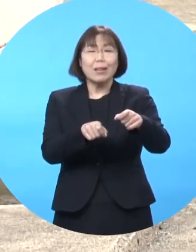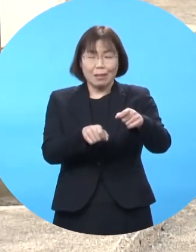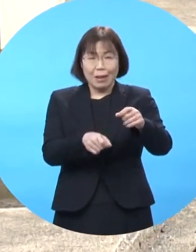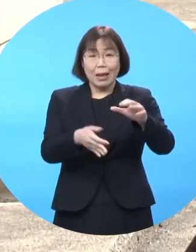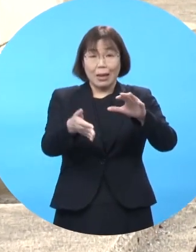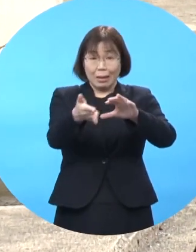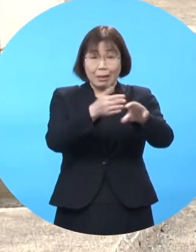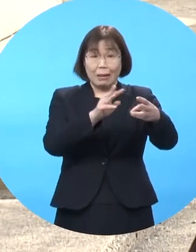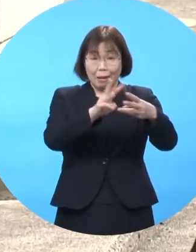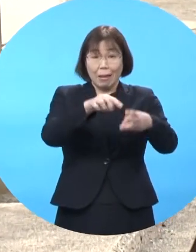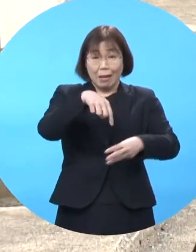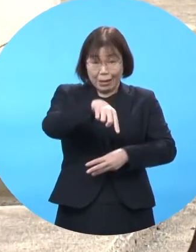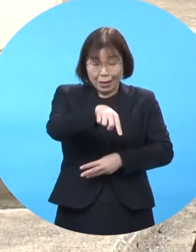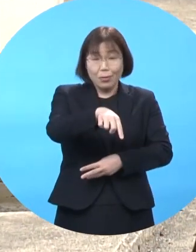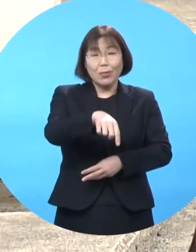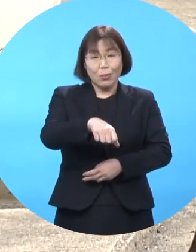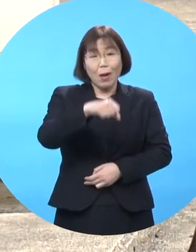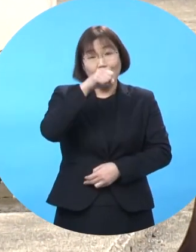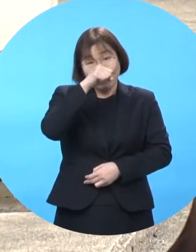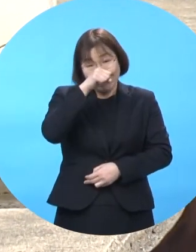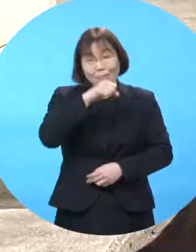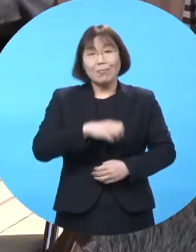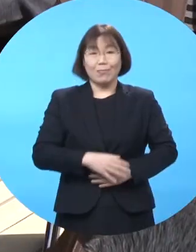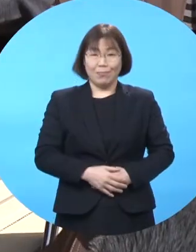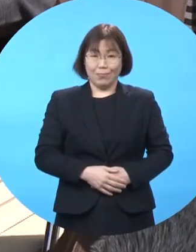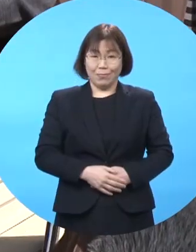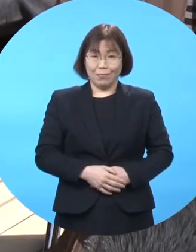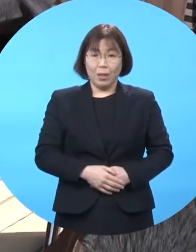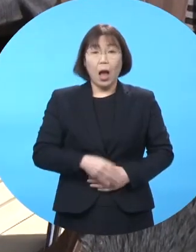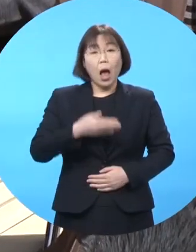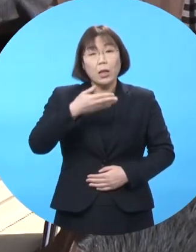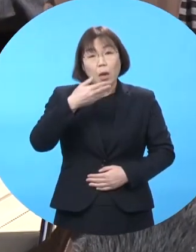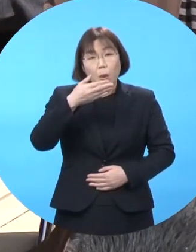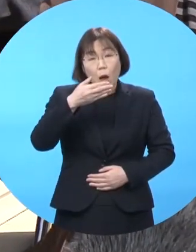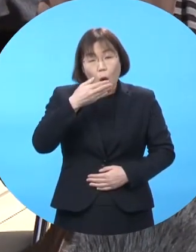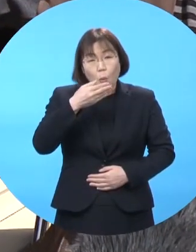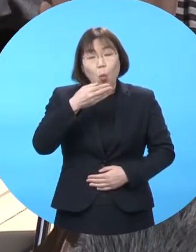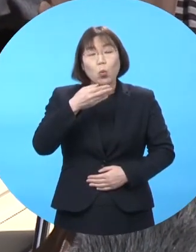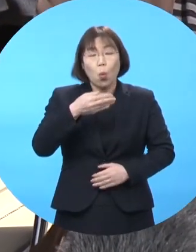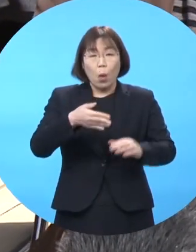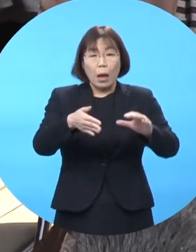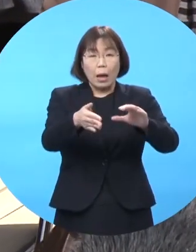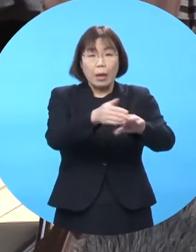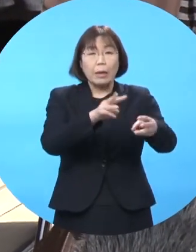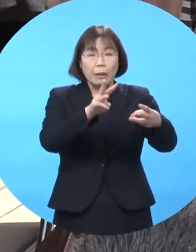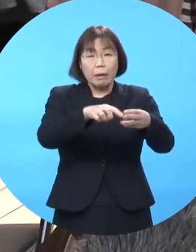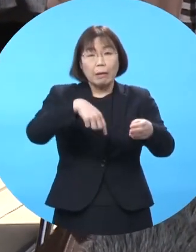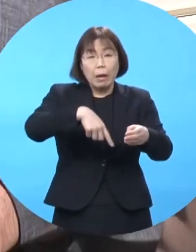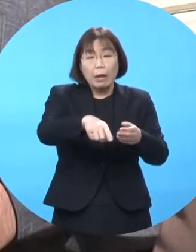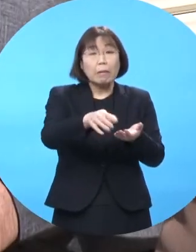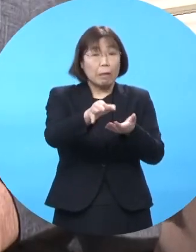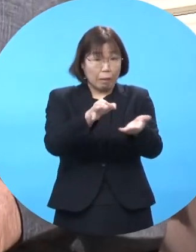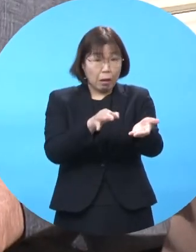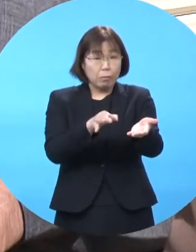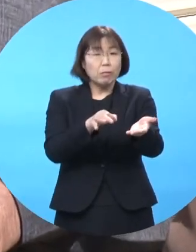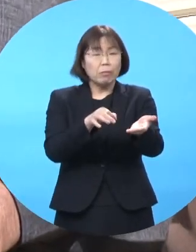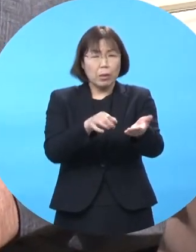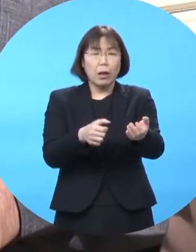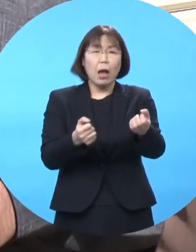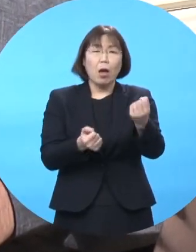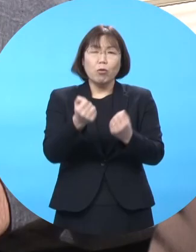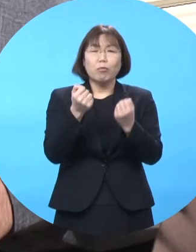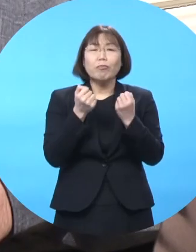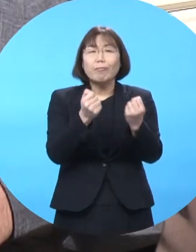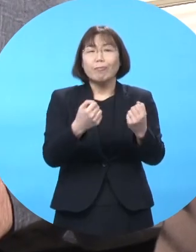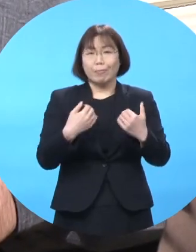池田の方へね、最高ですね。 食べるものは池田の方へ買いに行ったんですよ。車で行かなきゃ